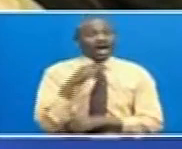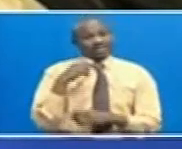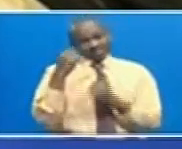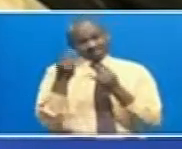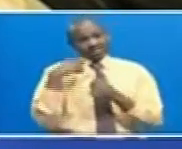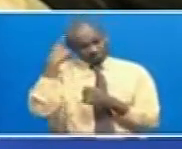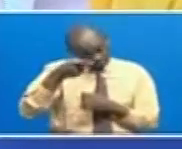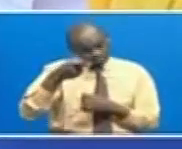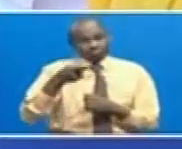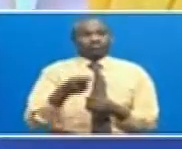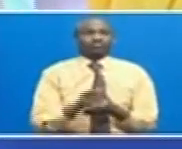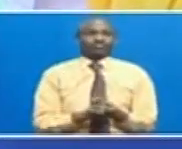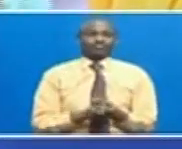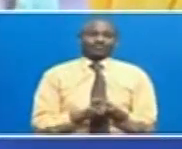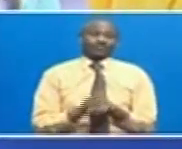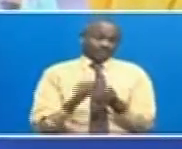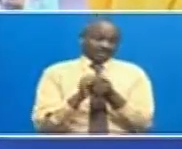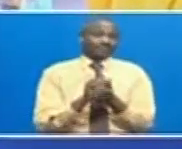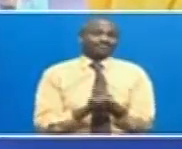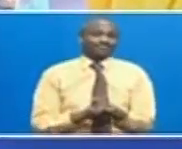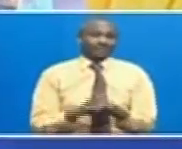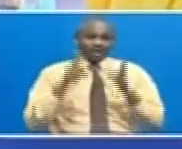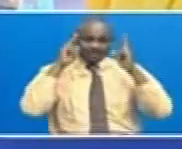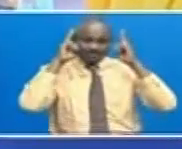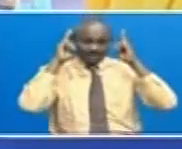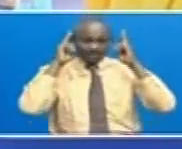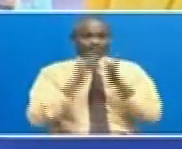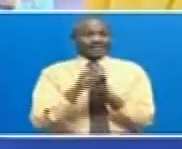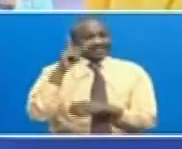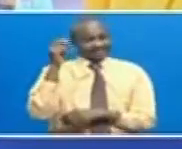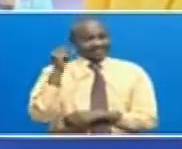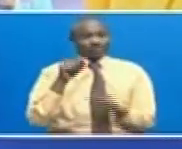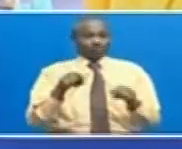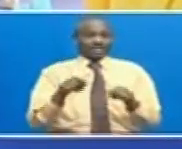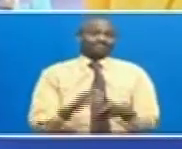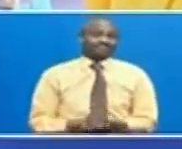kutwa. Mashirima Kapombe, KTN Leo.